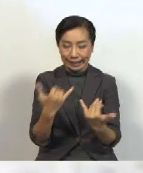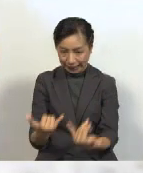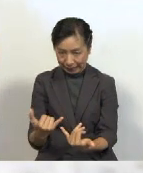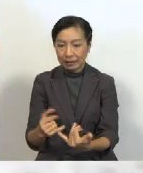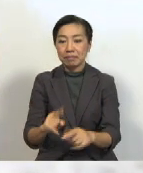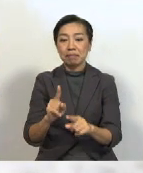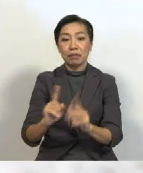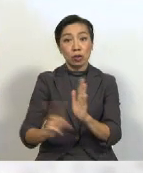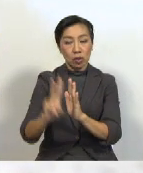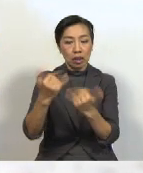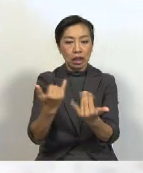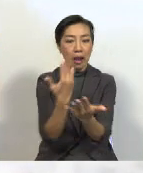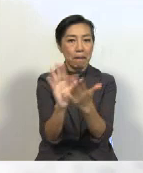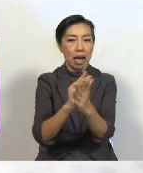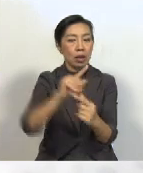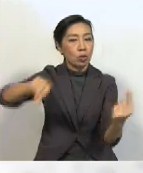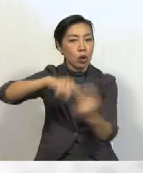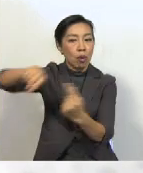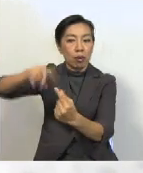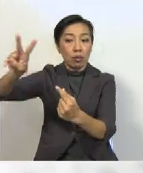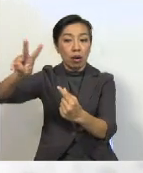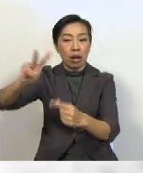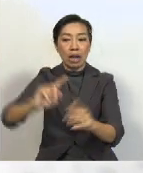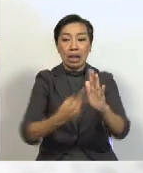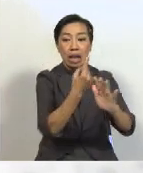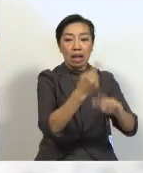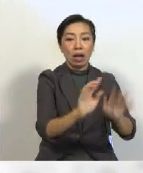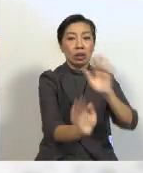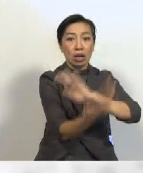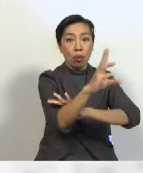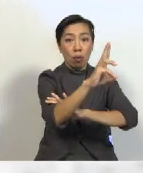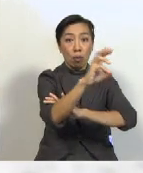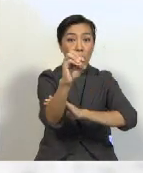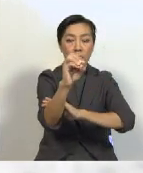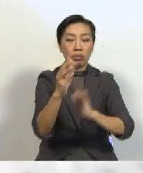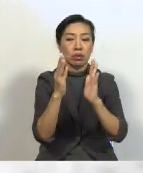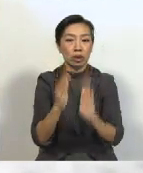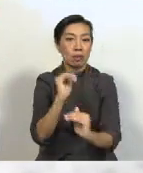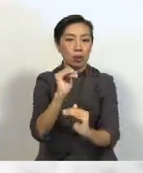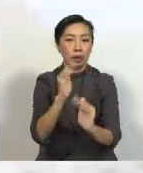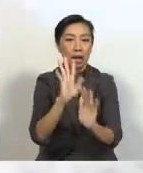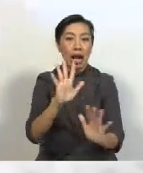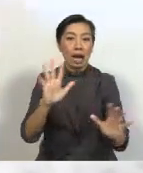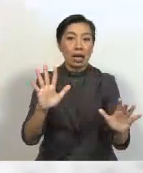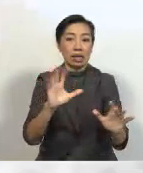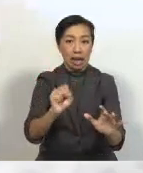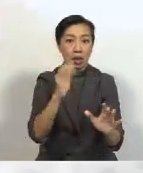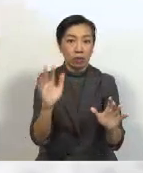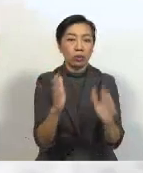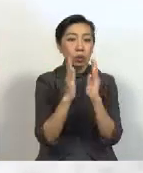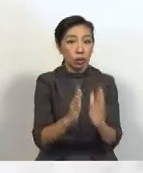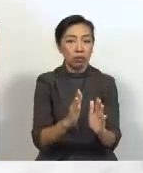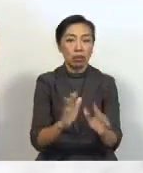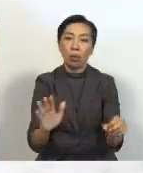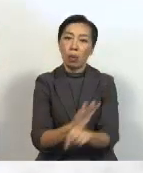วันด้วยกันรอบแรกเนี่ยก็คือ 500,000 คนค่ะเปิดให้ลงทะเบียนในเวลา 6:00 นวันนี้เนี่ยเต็มเนี่ย 500,000 คนแล้วนะคะตั้งแต่เวล